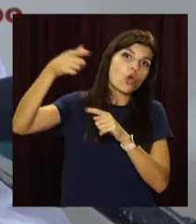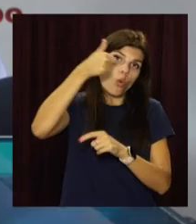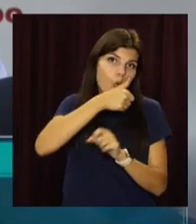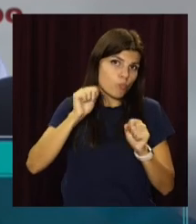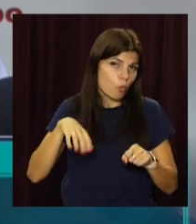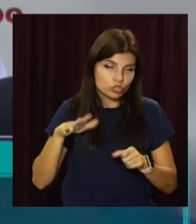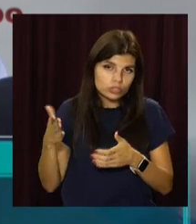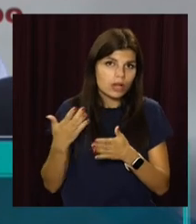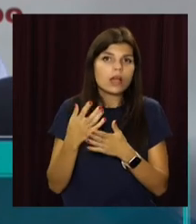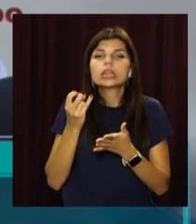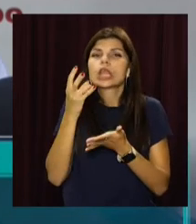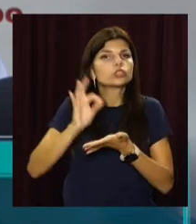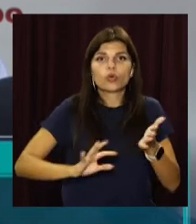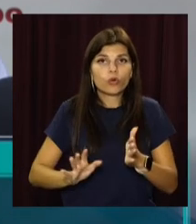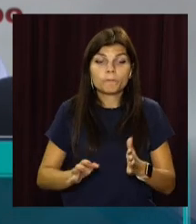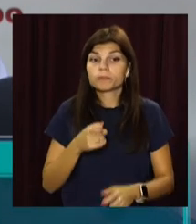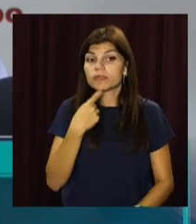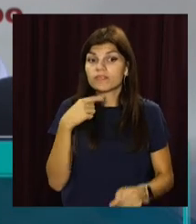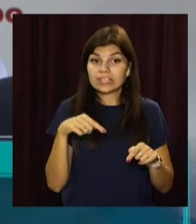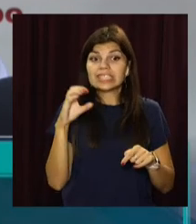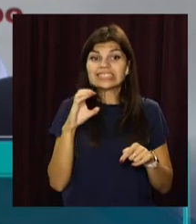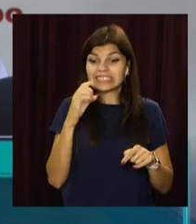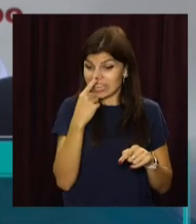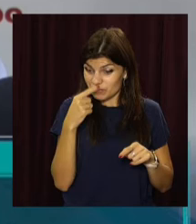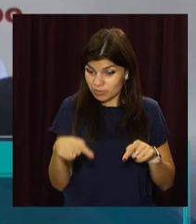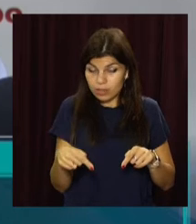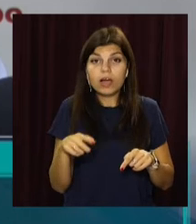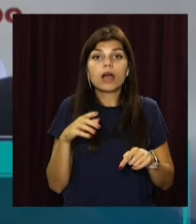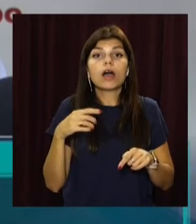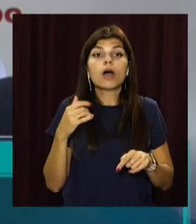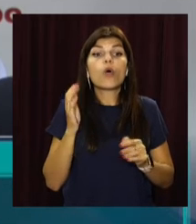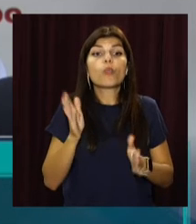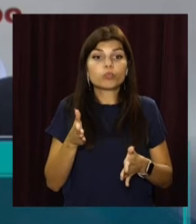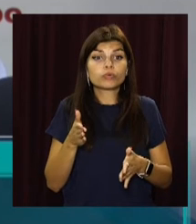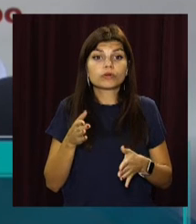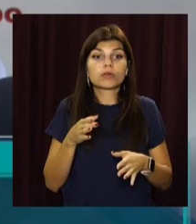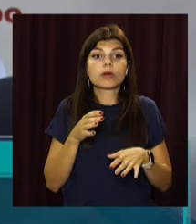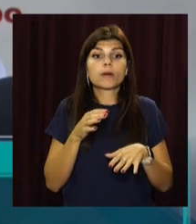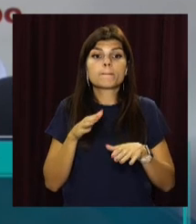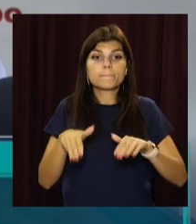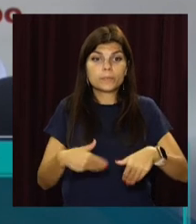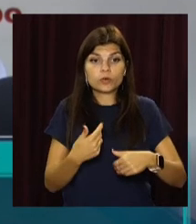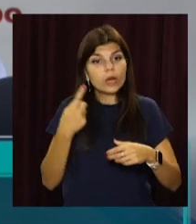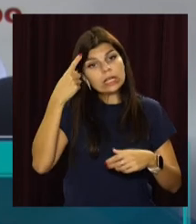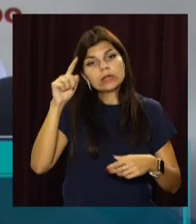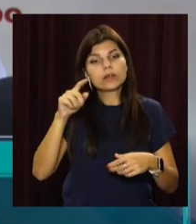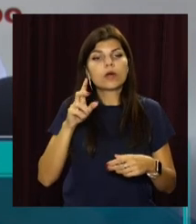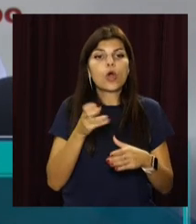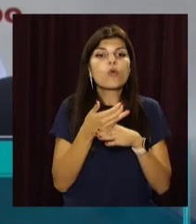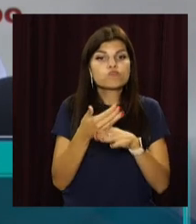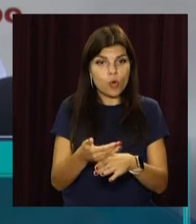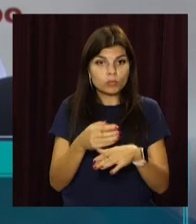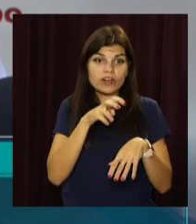С 12 по 18 сентября в стенах нашего лечебного учреждения пройдет проект «Помощь